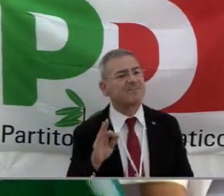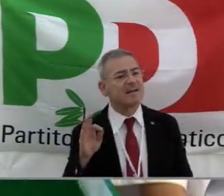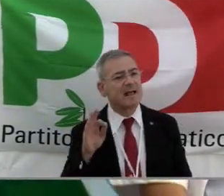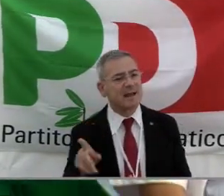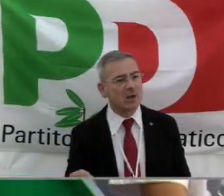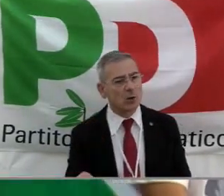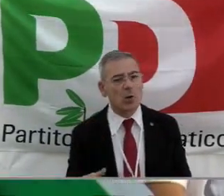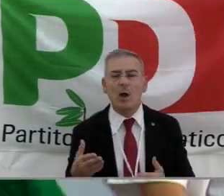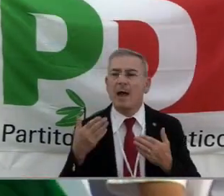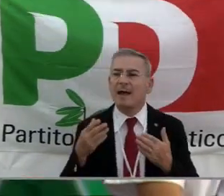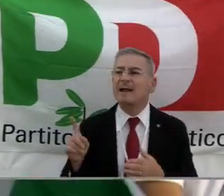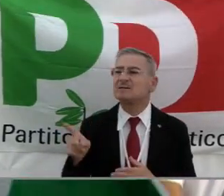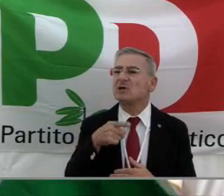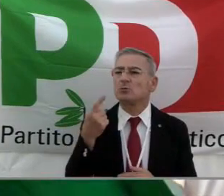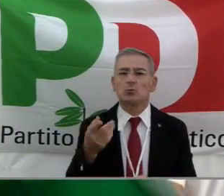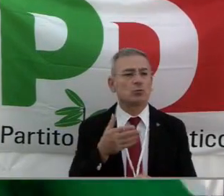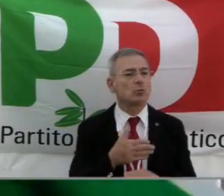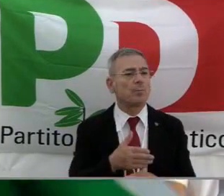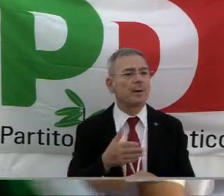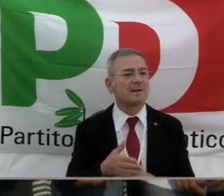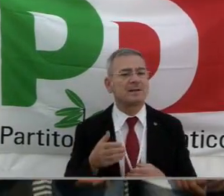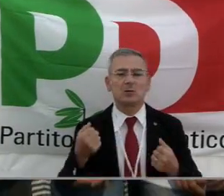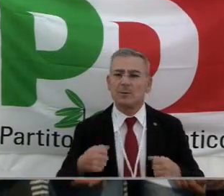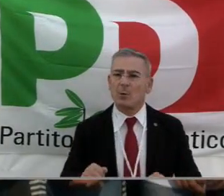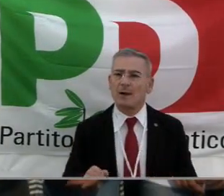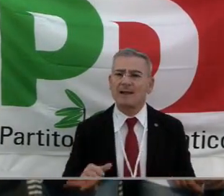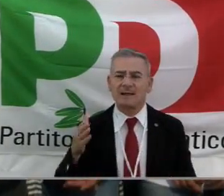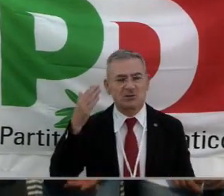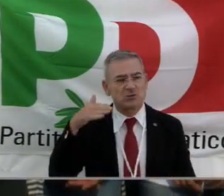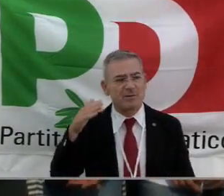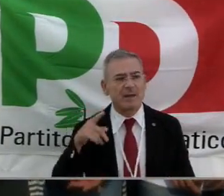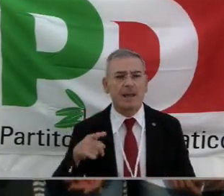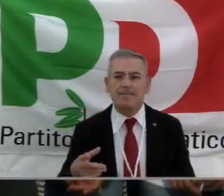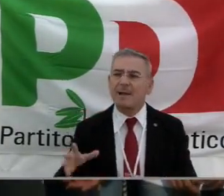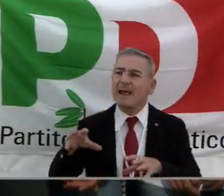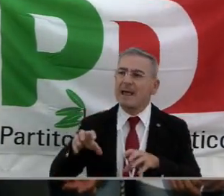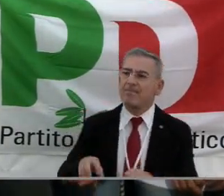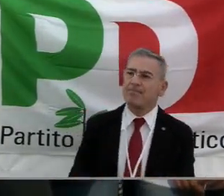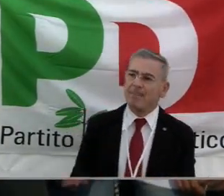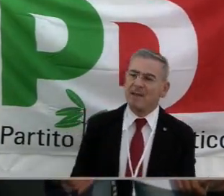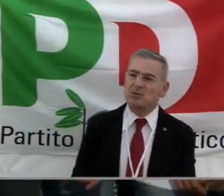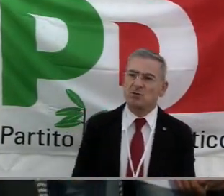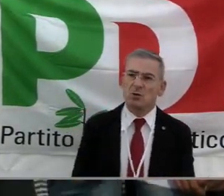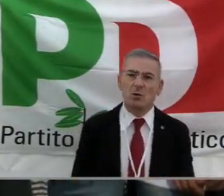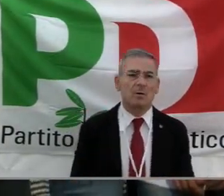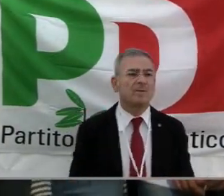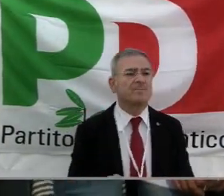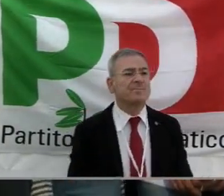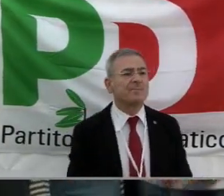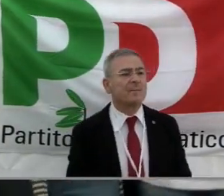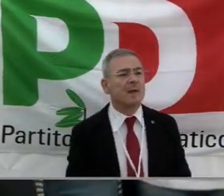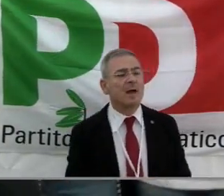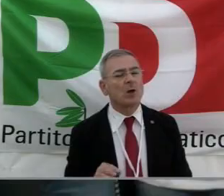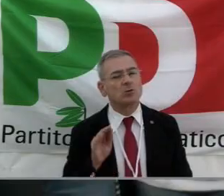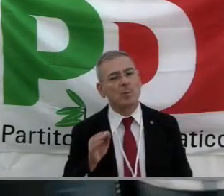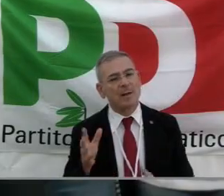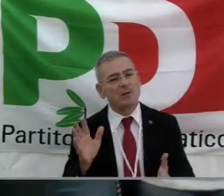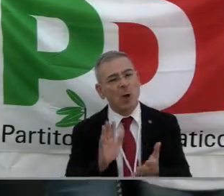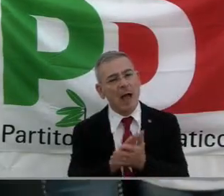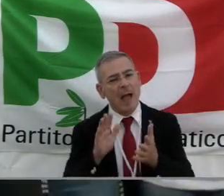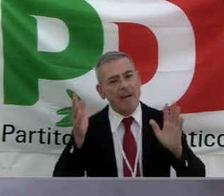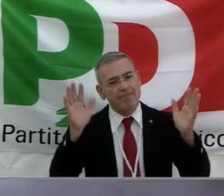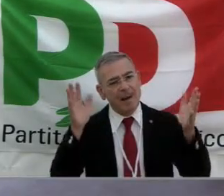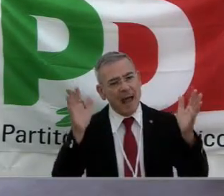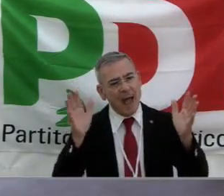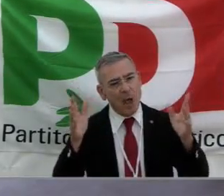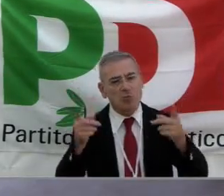parole e grazie a tutto il Partito Democratico di Genova per il suo impegno. Chiedo ancora per loro un applauso,